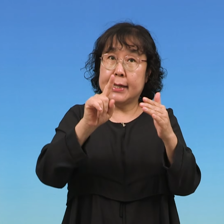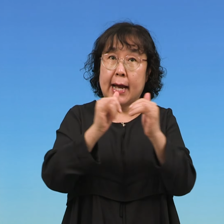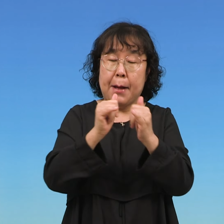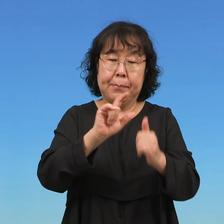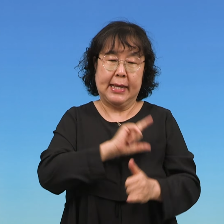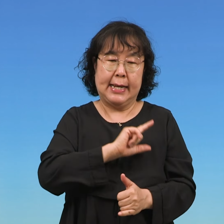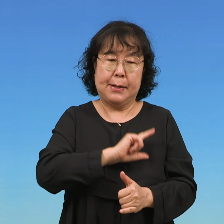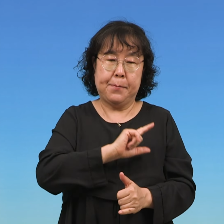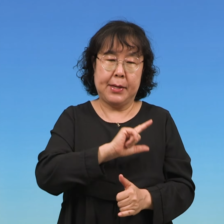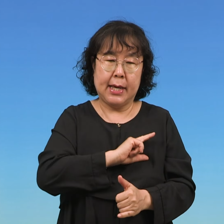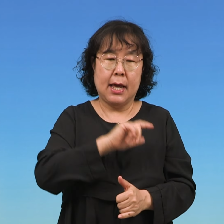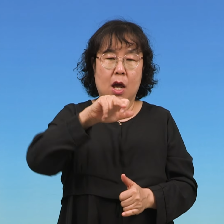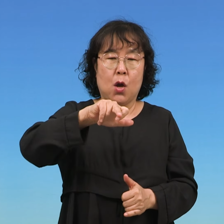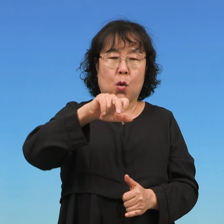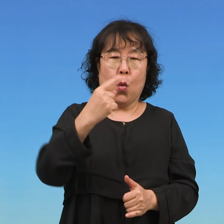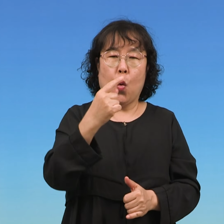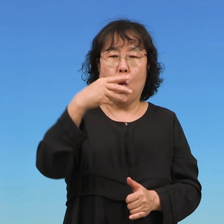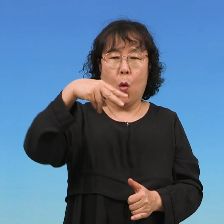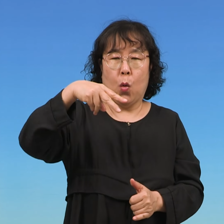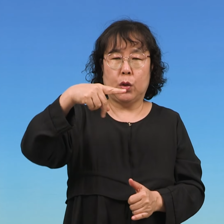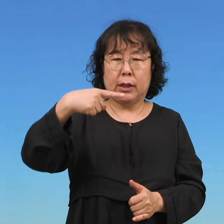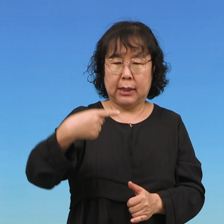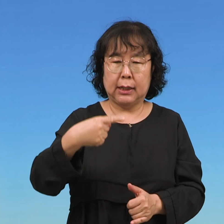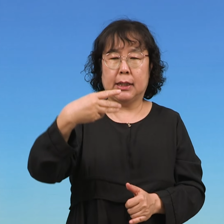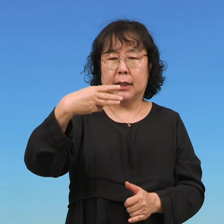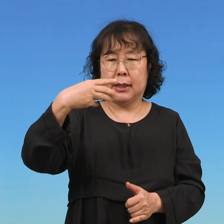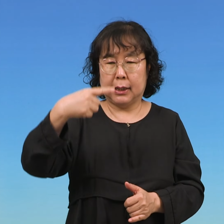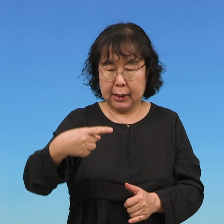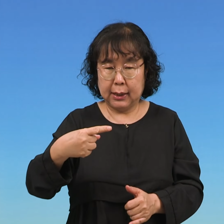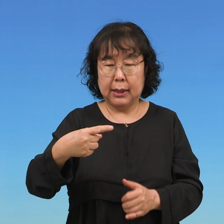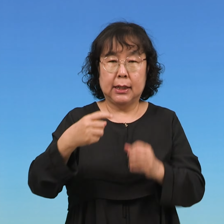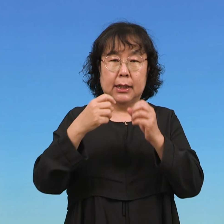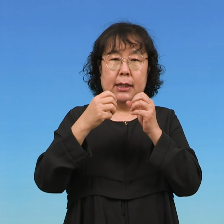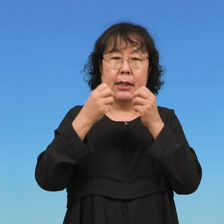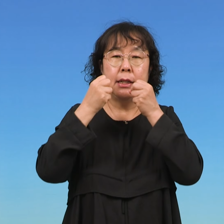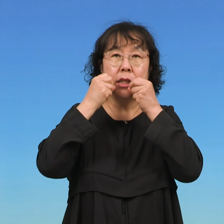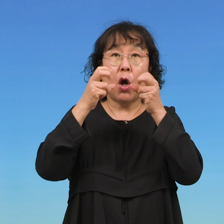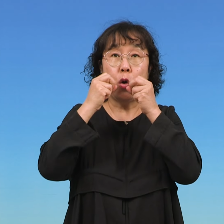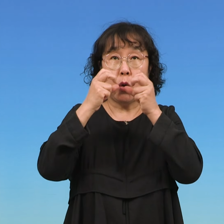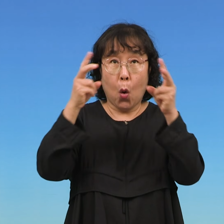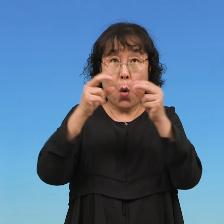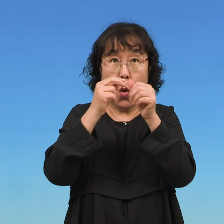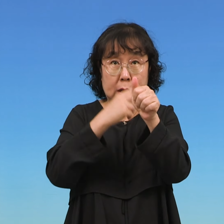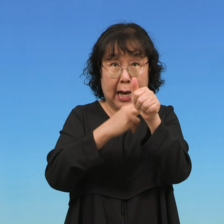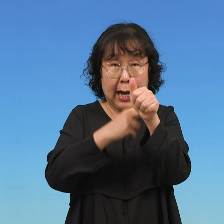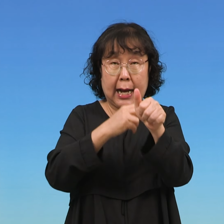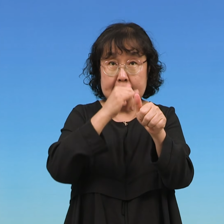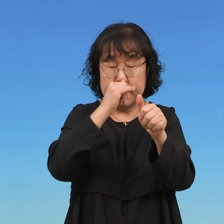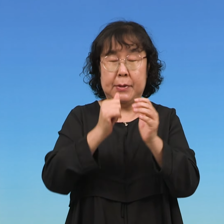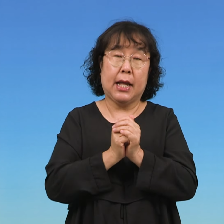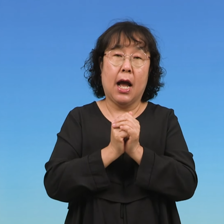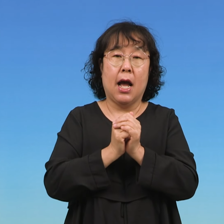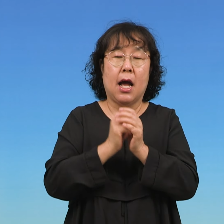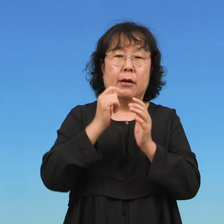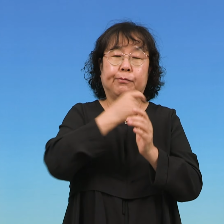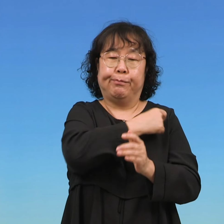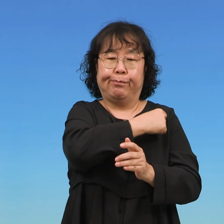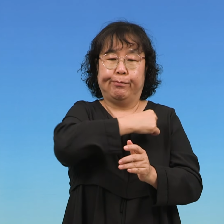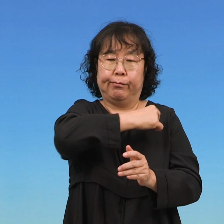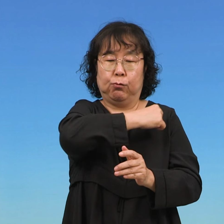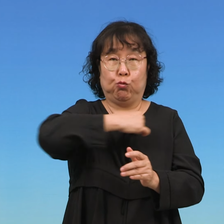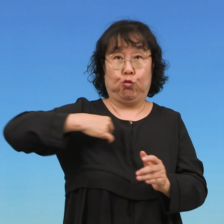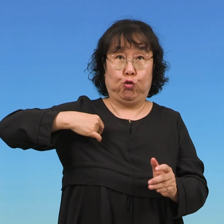de 호스트 선교사라는 분이 있습니다 이분은 그 중국 내지선교회라고 그 당시에